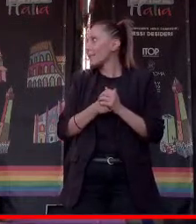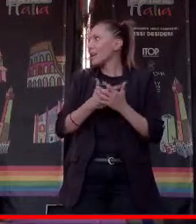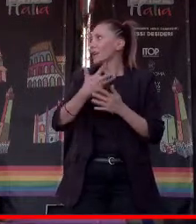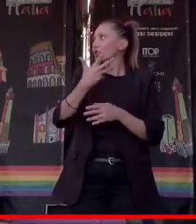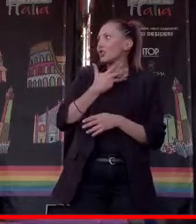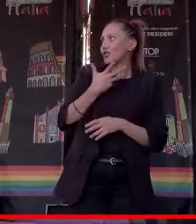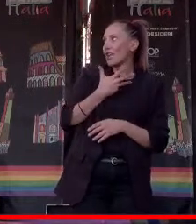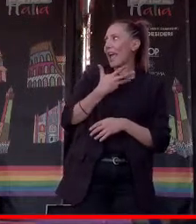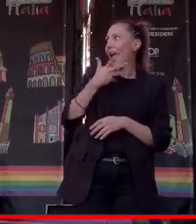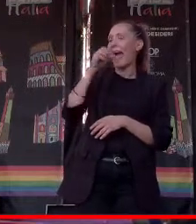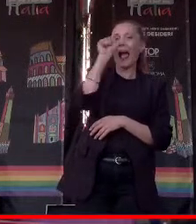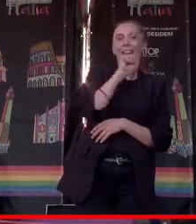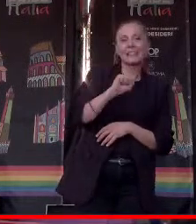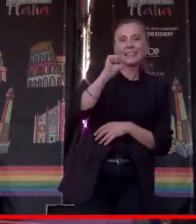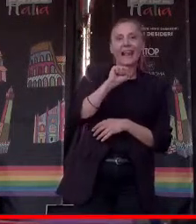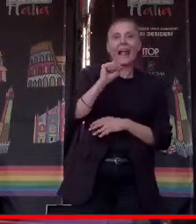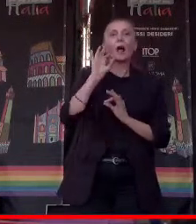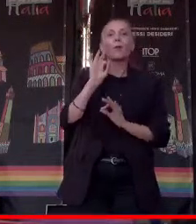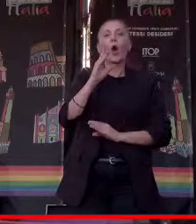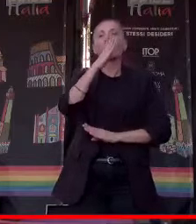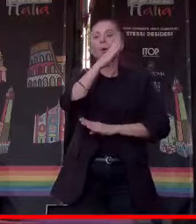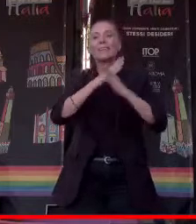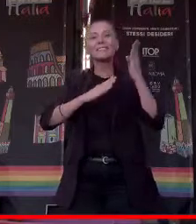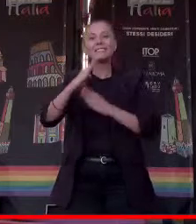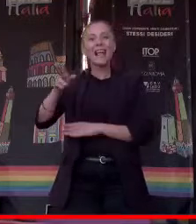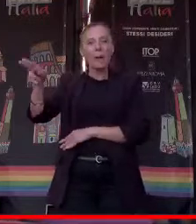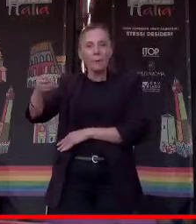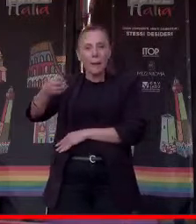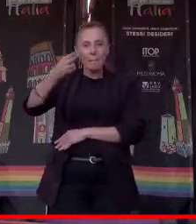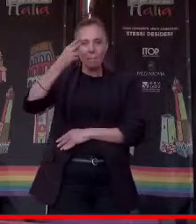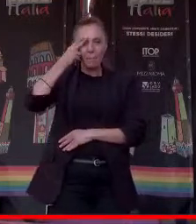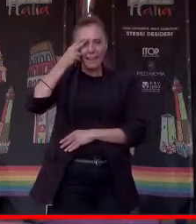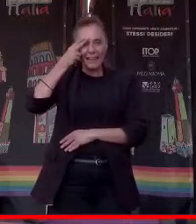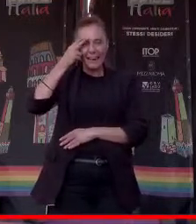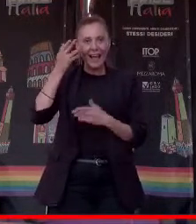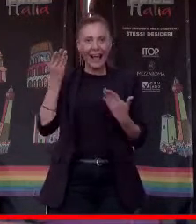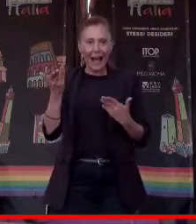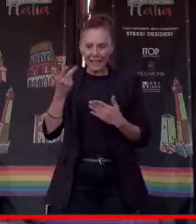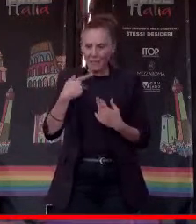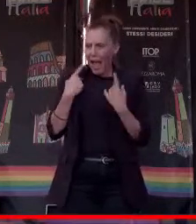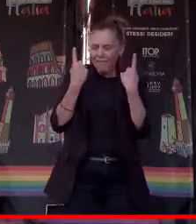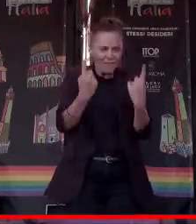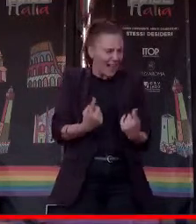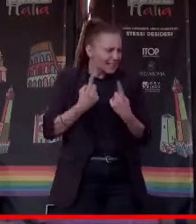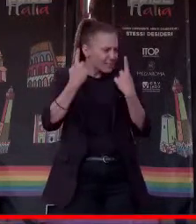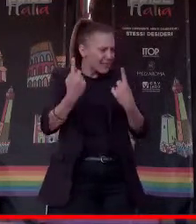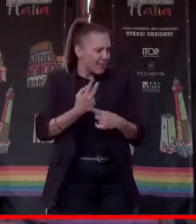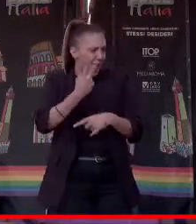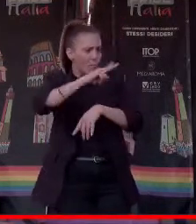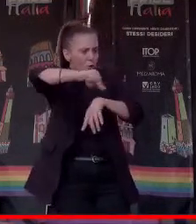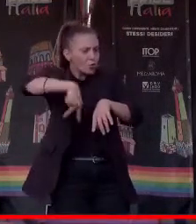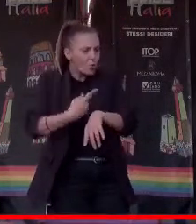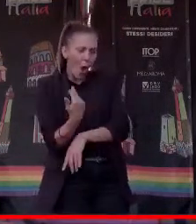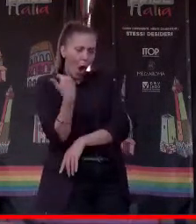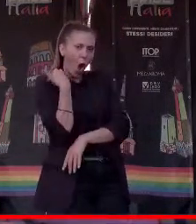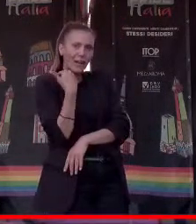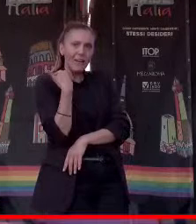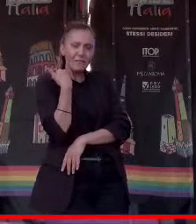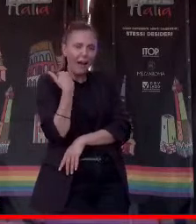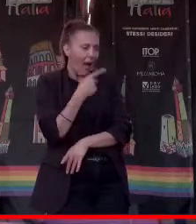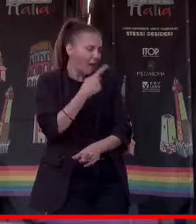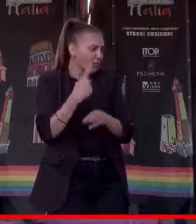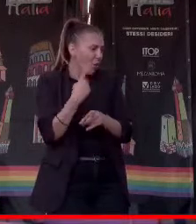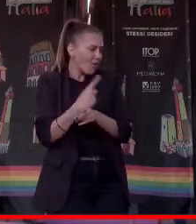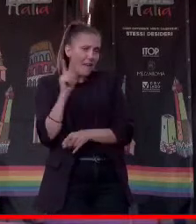della Valsusa, Andrea, i disabili pirata, Andrea, ma vi aspettavamo Andrea, dovevi venire alle